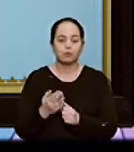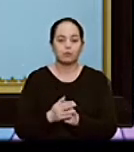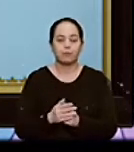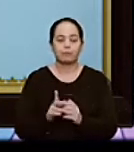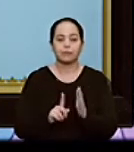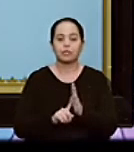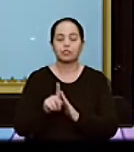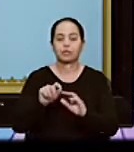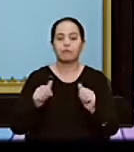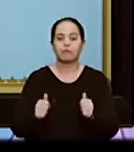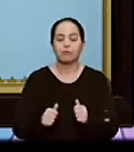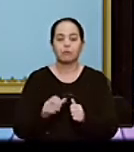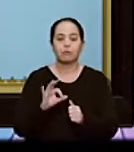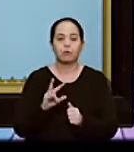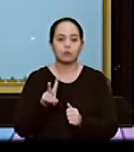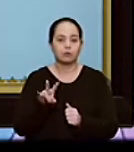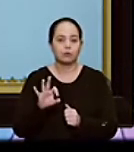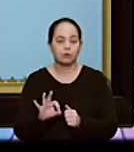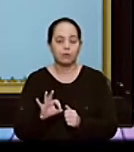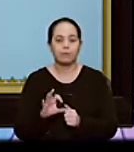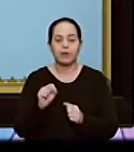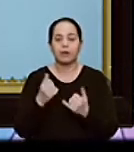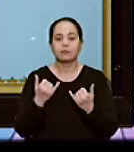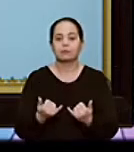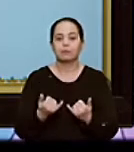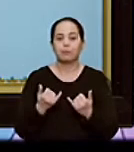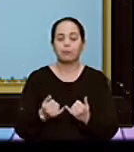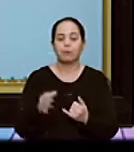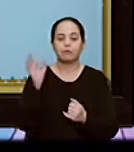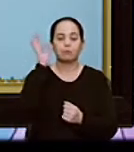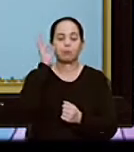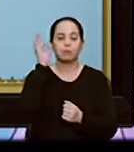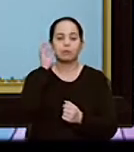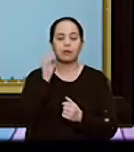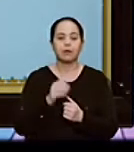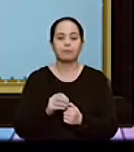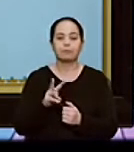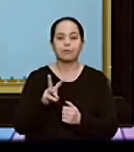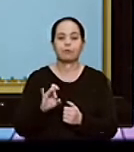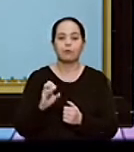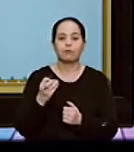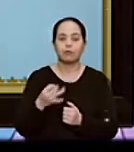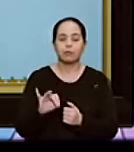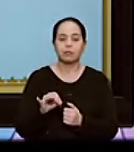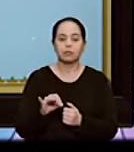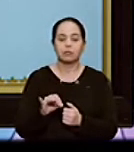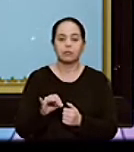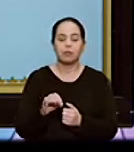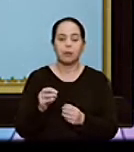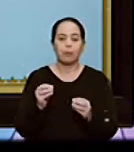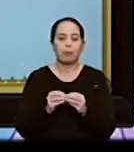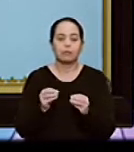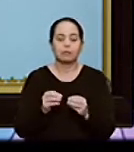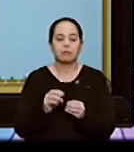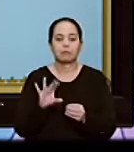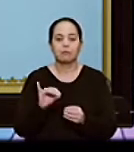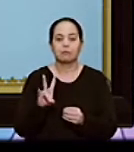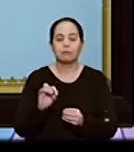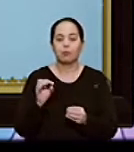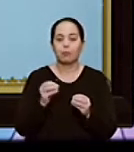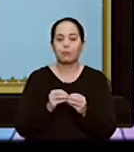существительного. Начальная форма «окно», а теперь вспоминаем морфологические постоянные